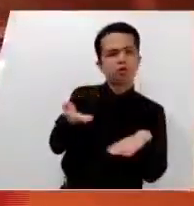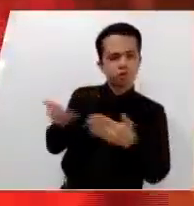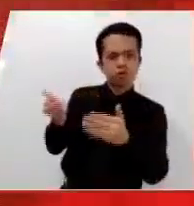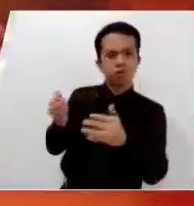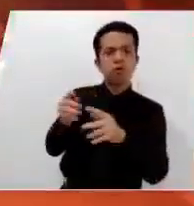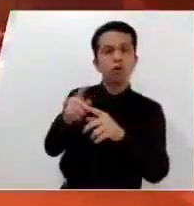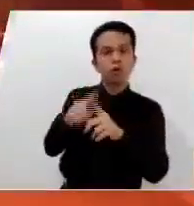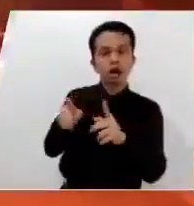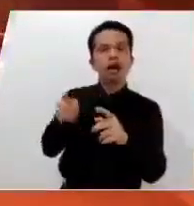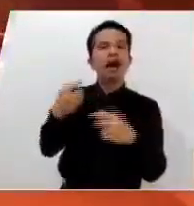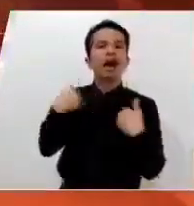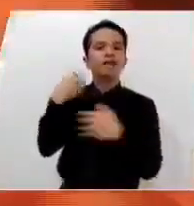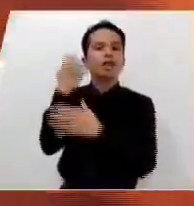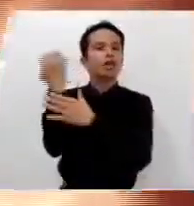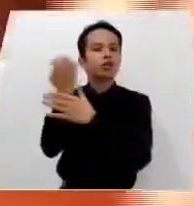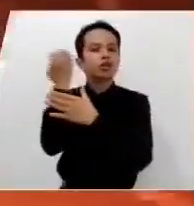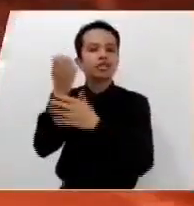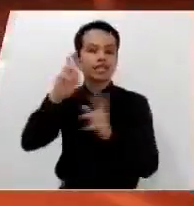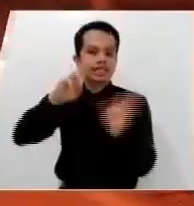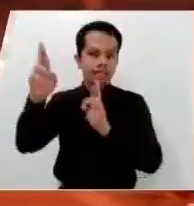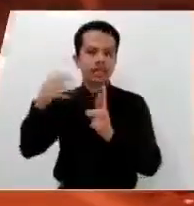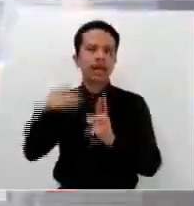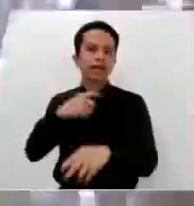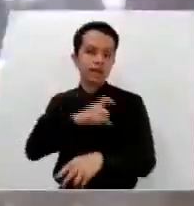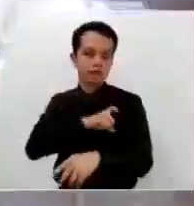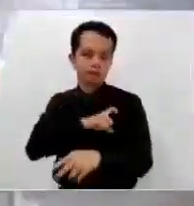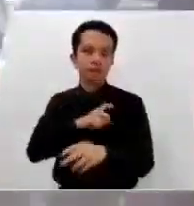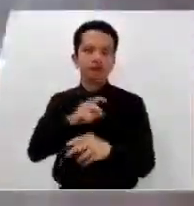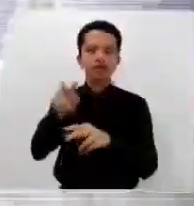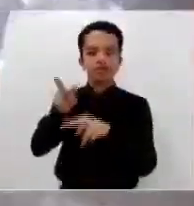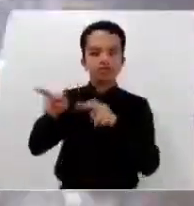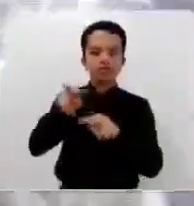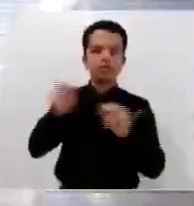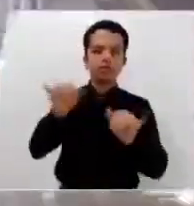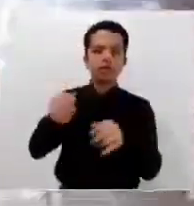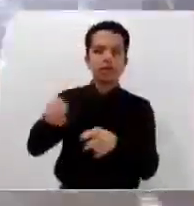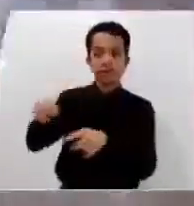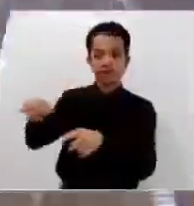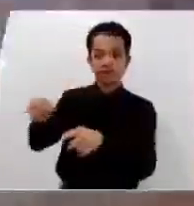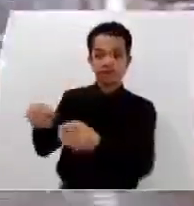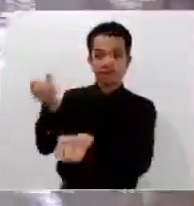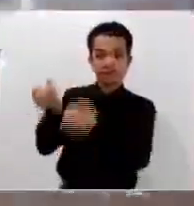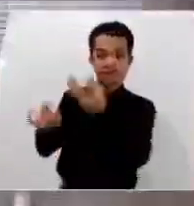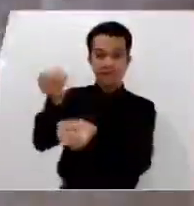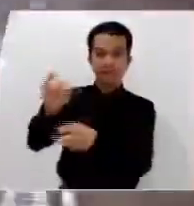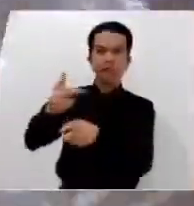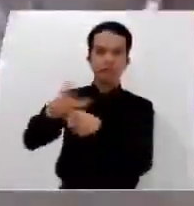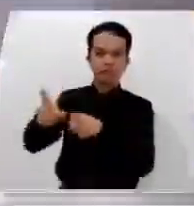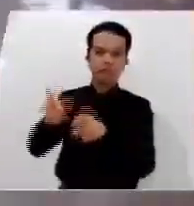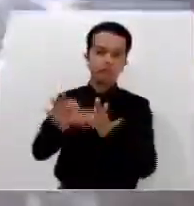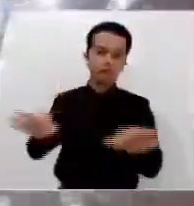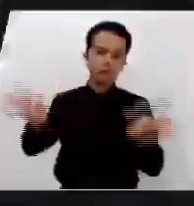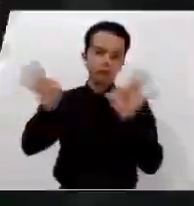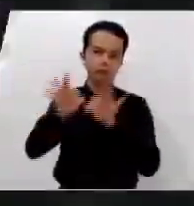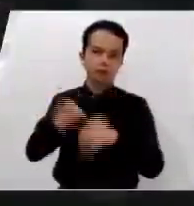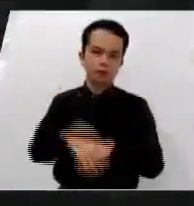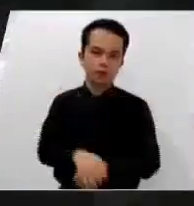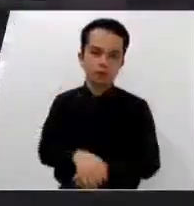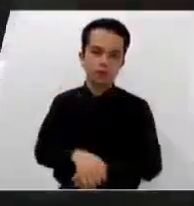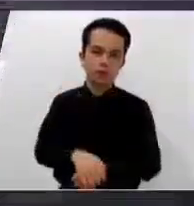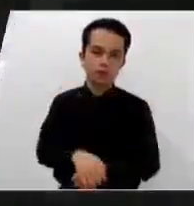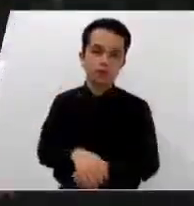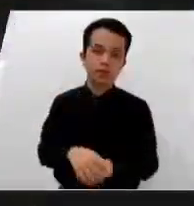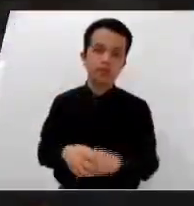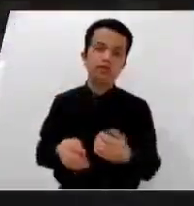emergency responders, meron tayong police, at professional ang magiging fireworks display operators natin. At ito ang